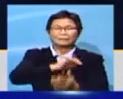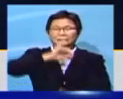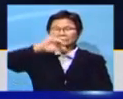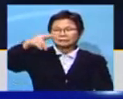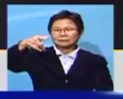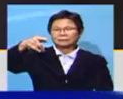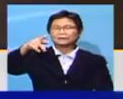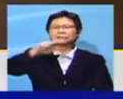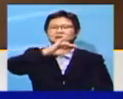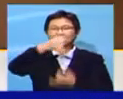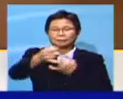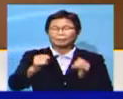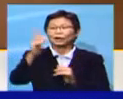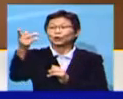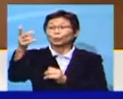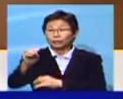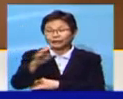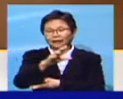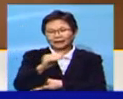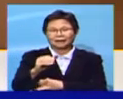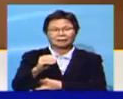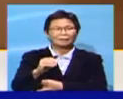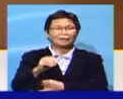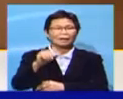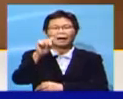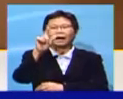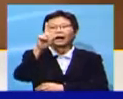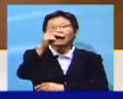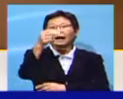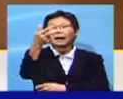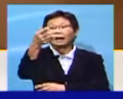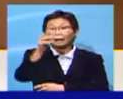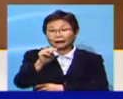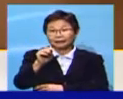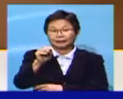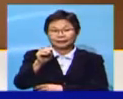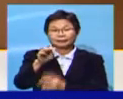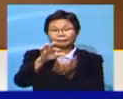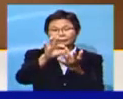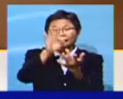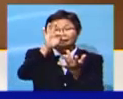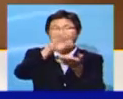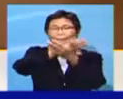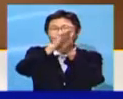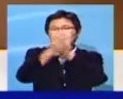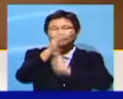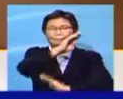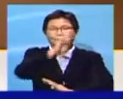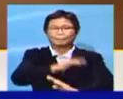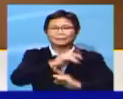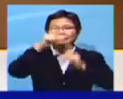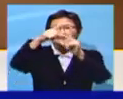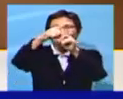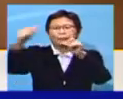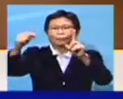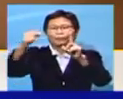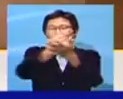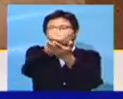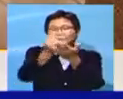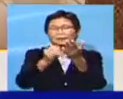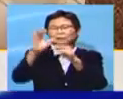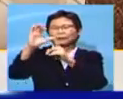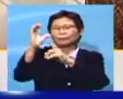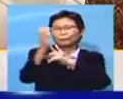per ketua menteri dan datuk Abdul Karim Rahman Hamzah dilantik menjadi menteri pelancongan kesenian